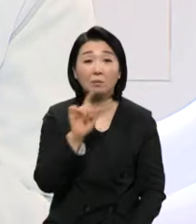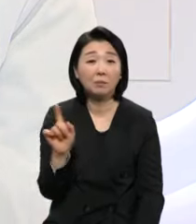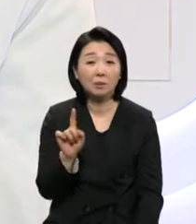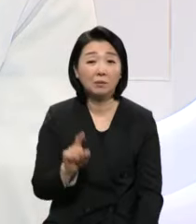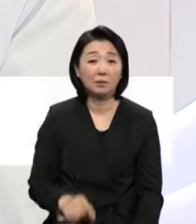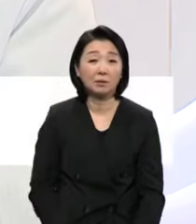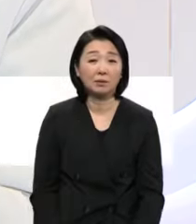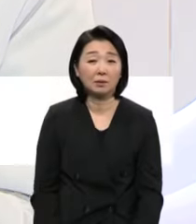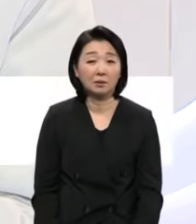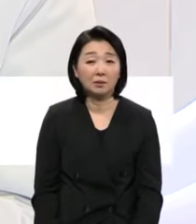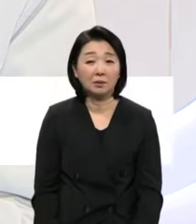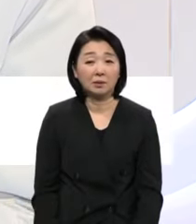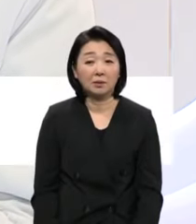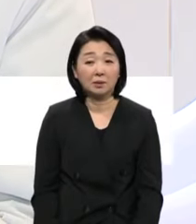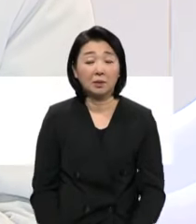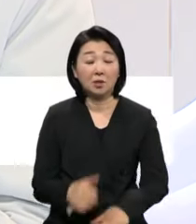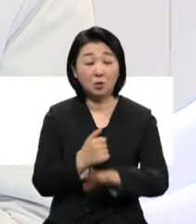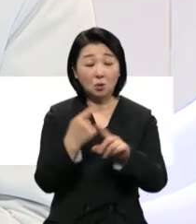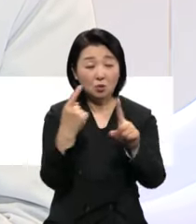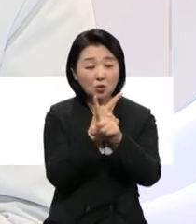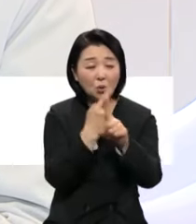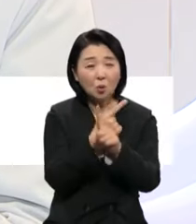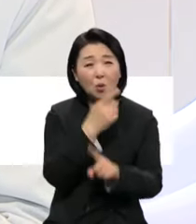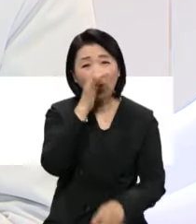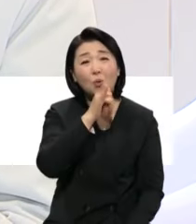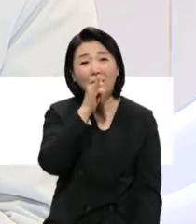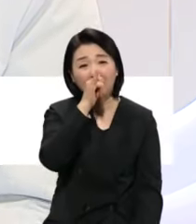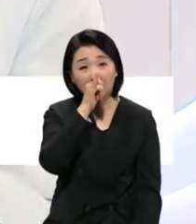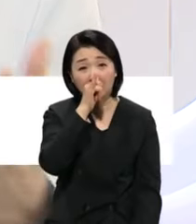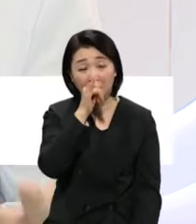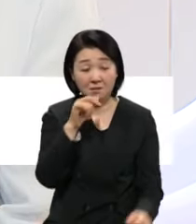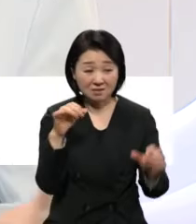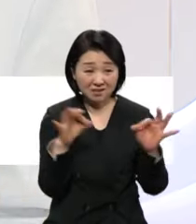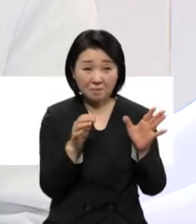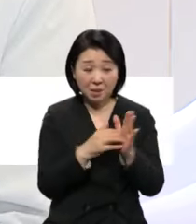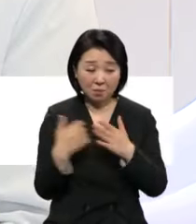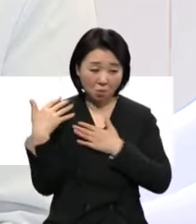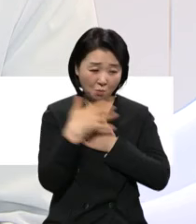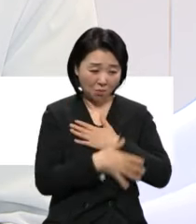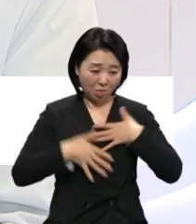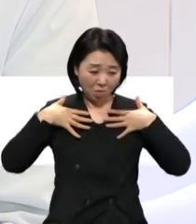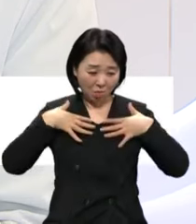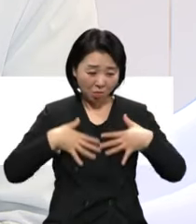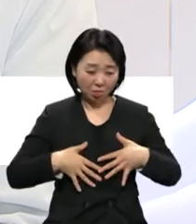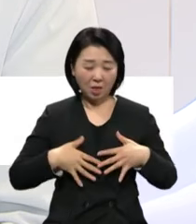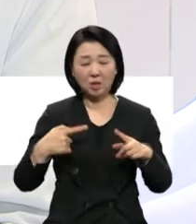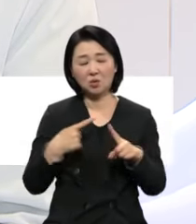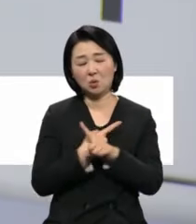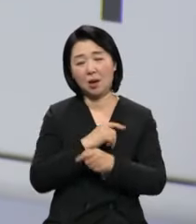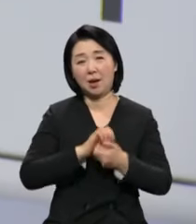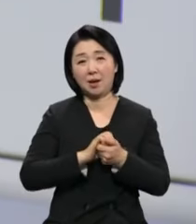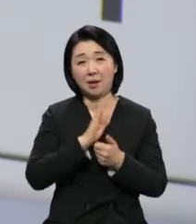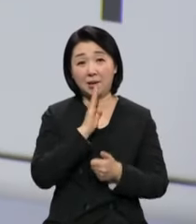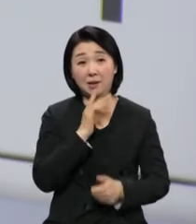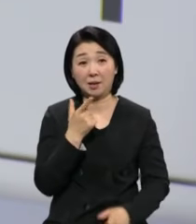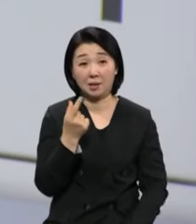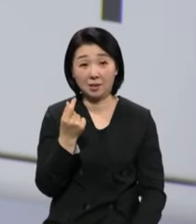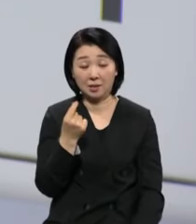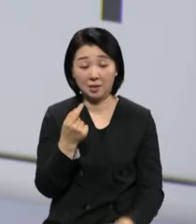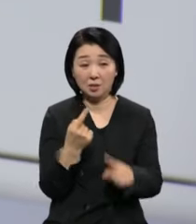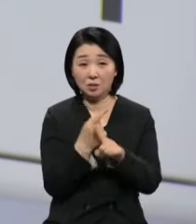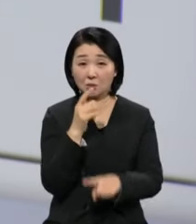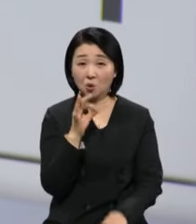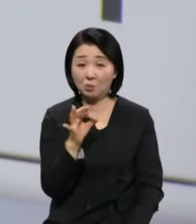예, 결국에는 국소적으로는 치료 효과가 있지만 전신적으로 치료하는 거는 한계가 있어서. 또